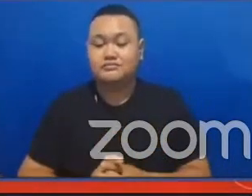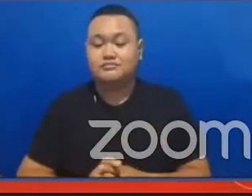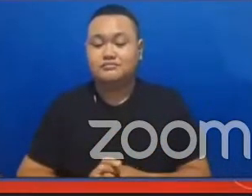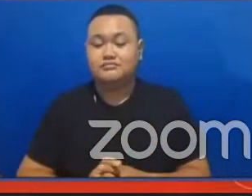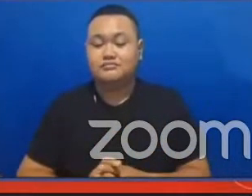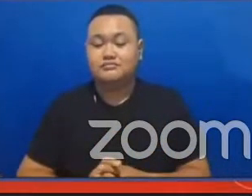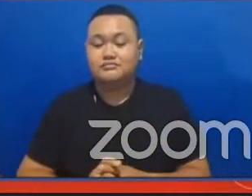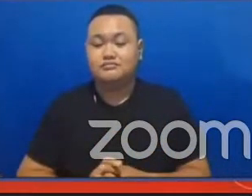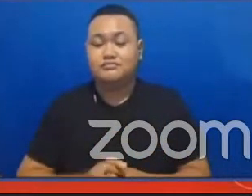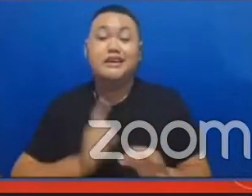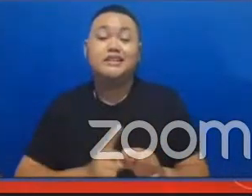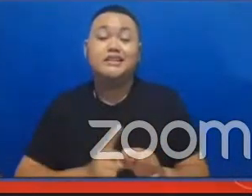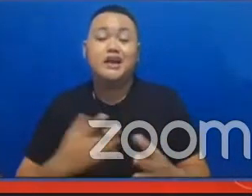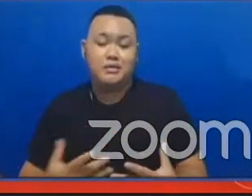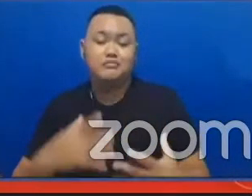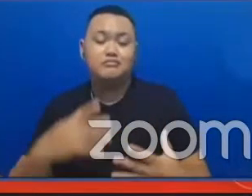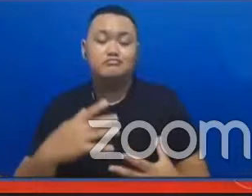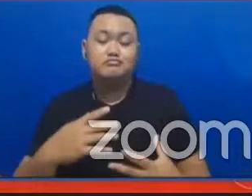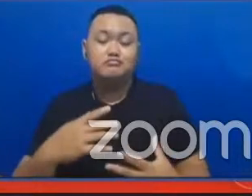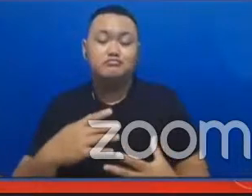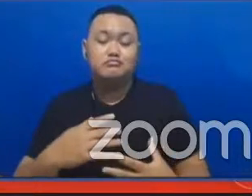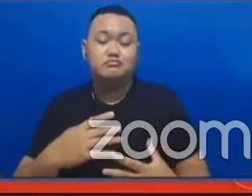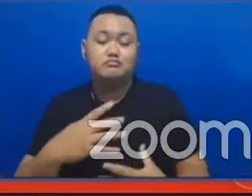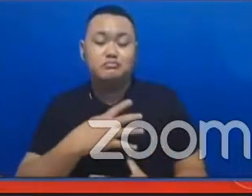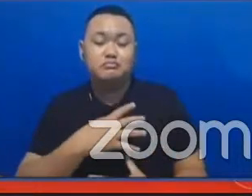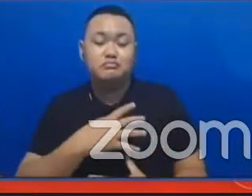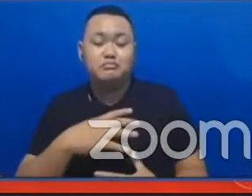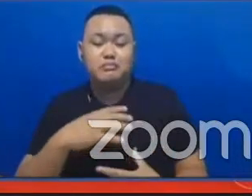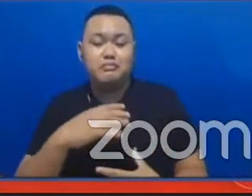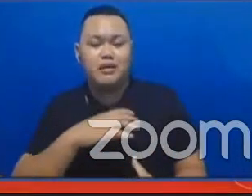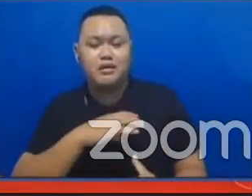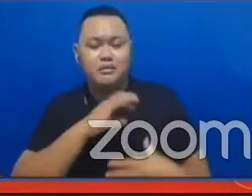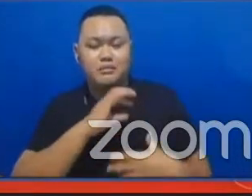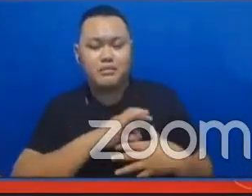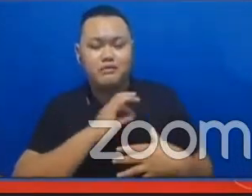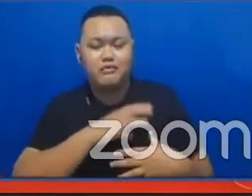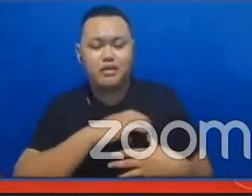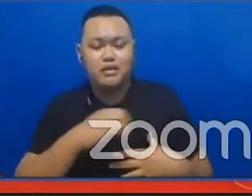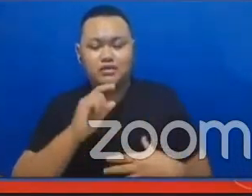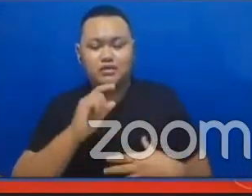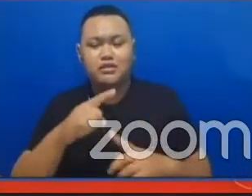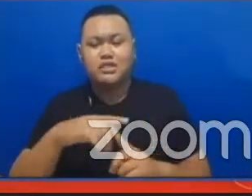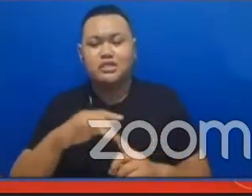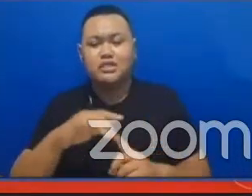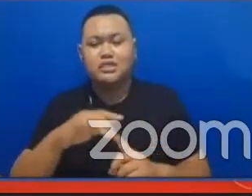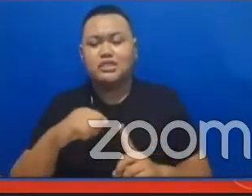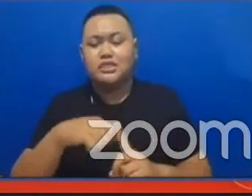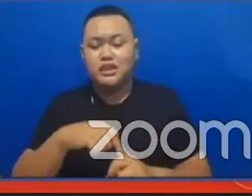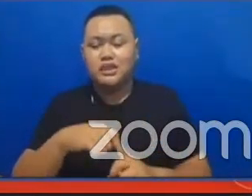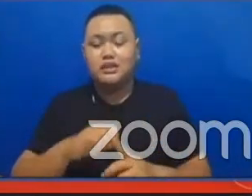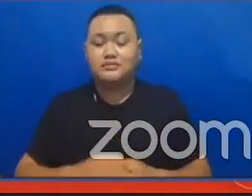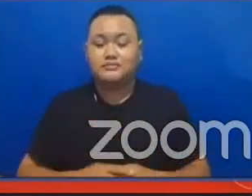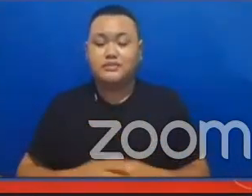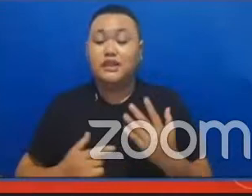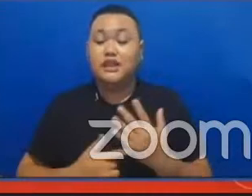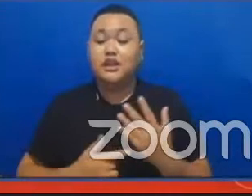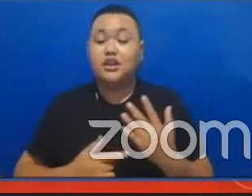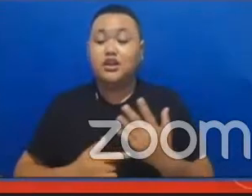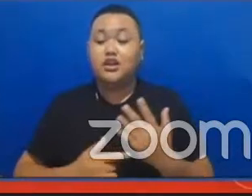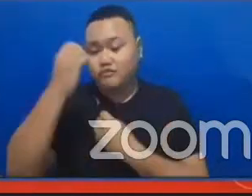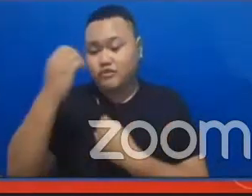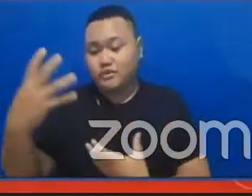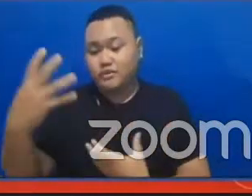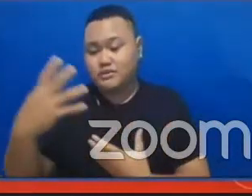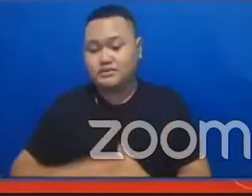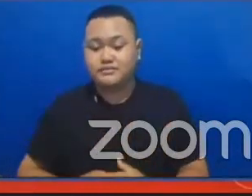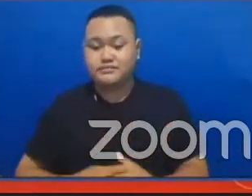memanfaatkan teknologi informasi. Nah, ada hal yang menarik Bapak Ibu ini, coba beberapa